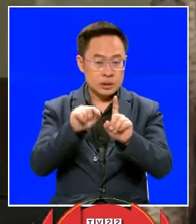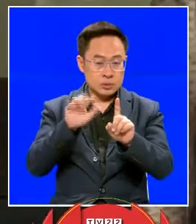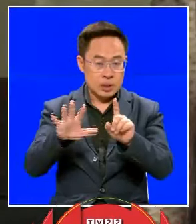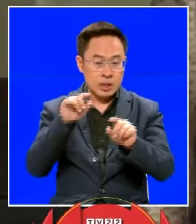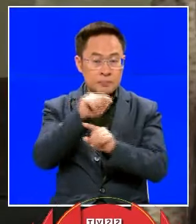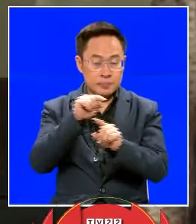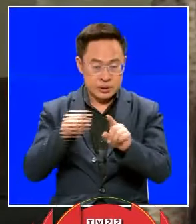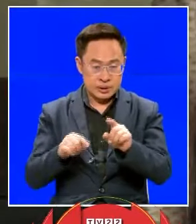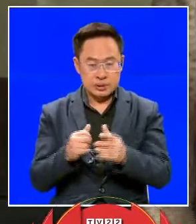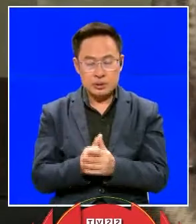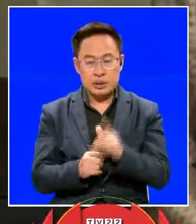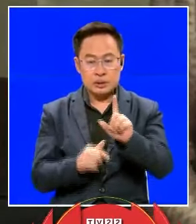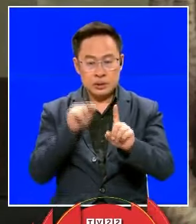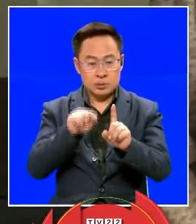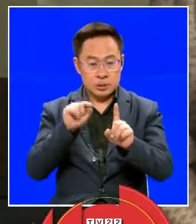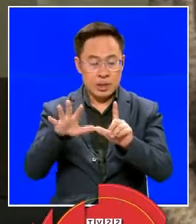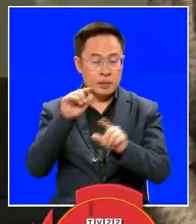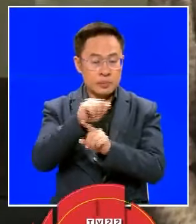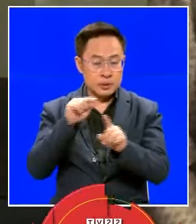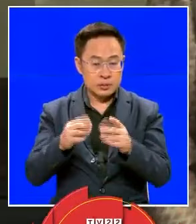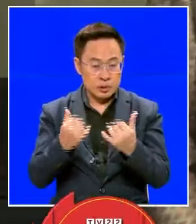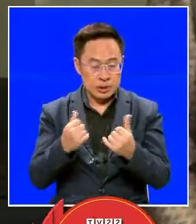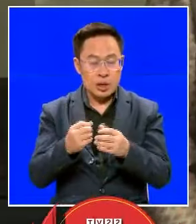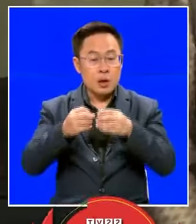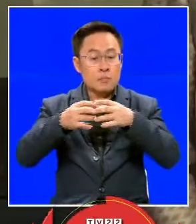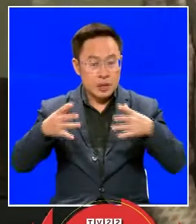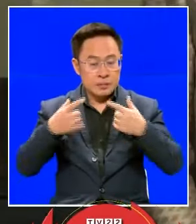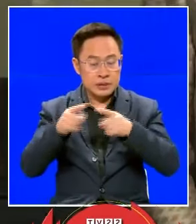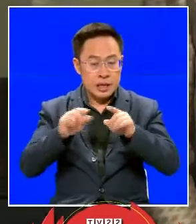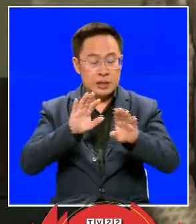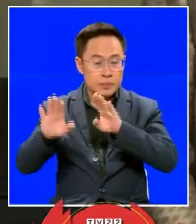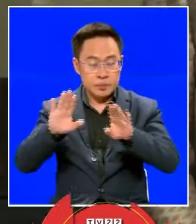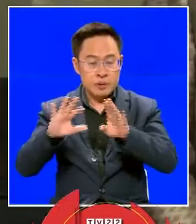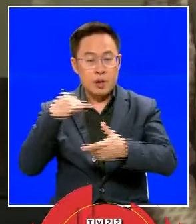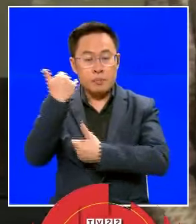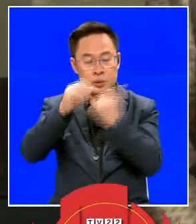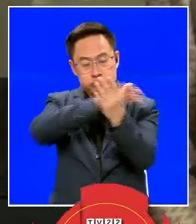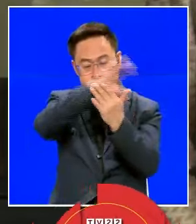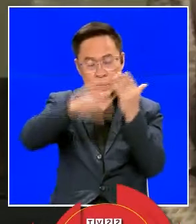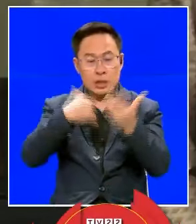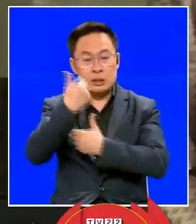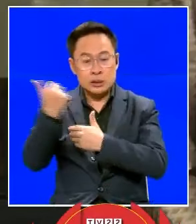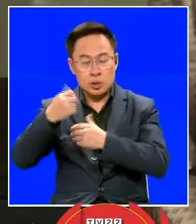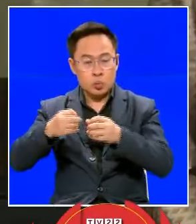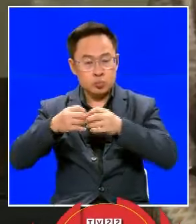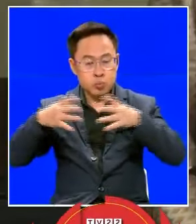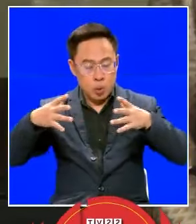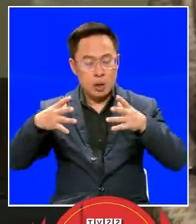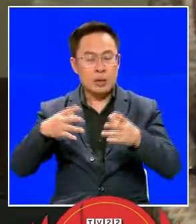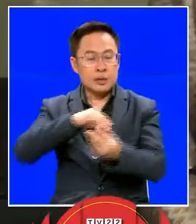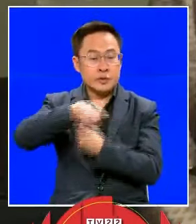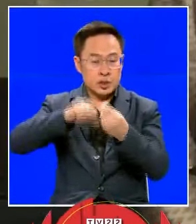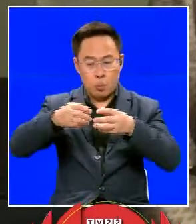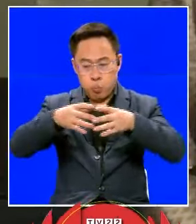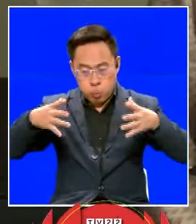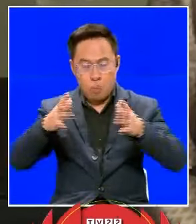รัฐมนตรีด้วยไอ้การที่โต 1.5เนี่ยโตแต่น้อยกว่าประเทศเพื่อนบ้านเพราะประเทศเพื่อนบ้านยังโตสูงกว่าไทยเรา